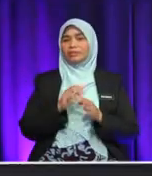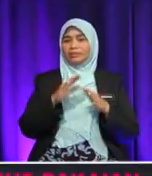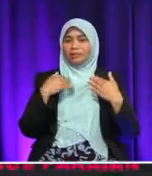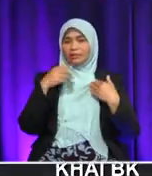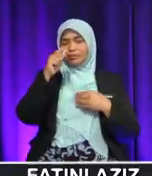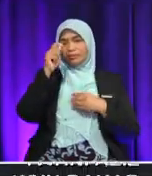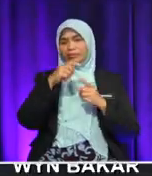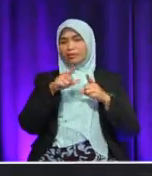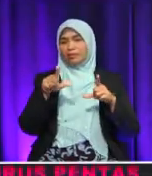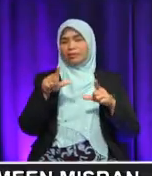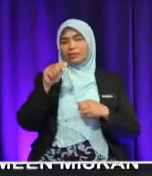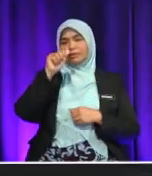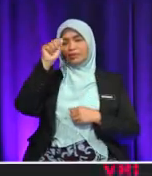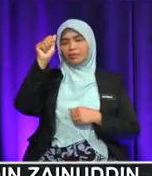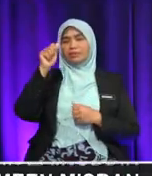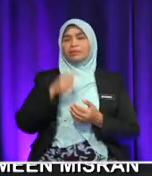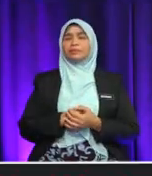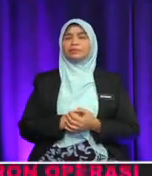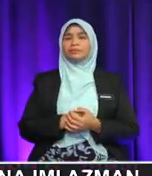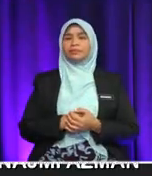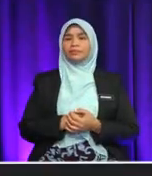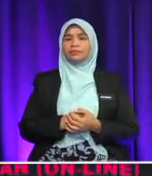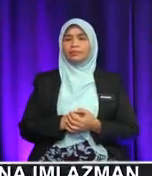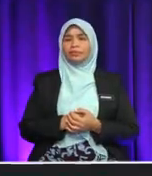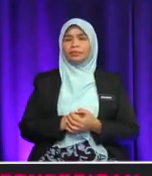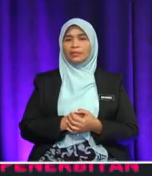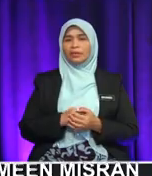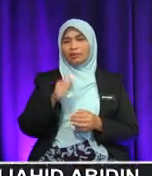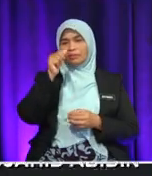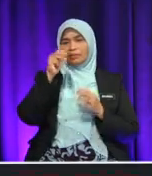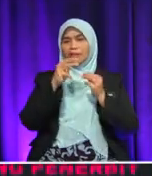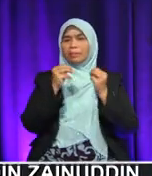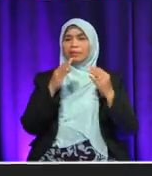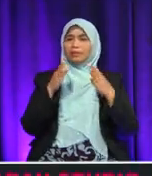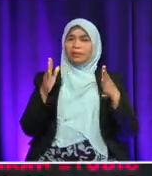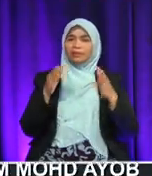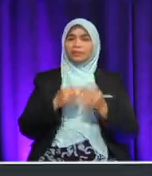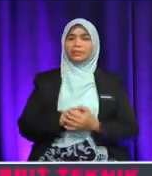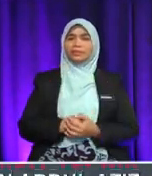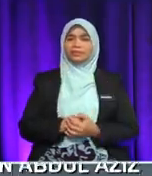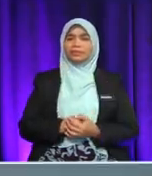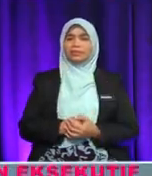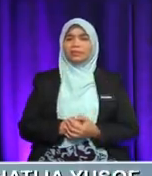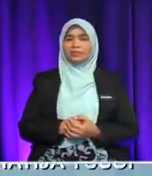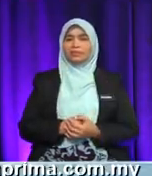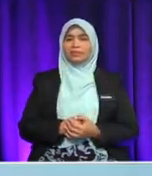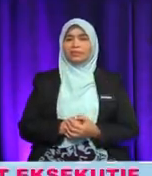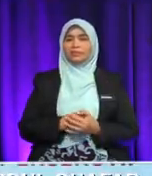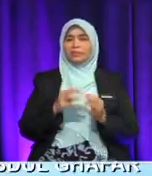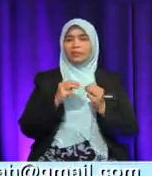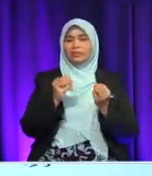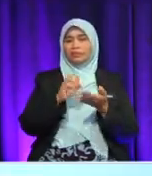walhamdulillah wala ilaha illallah Allahu akbar